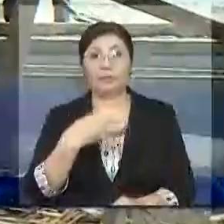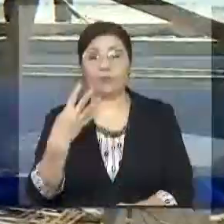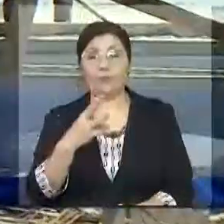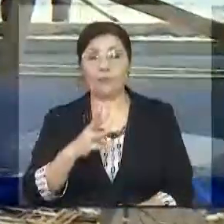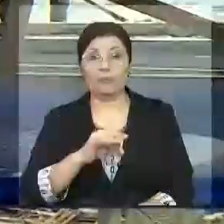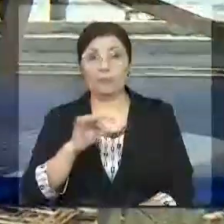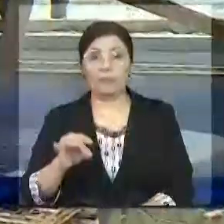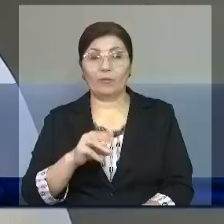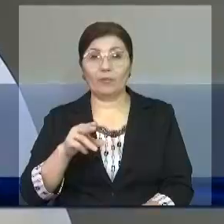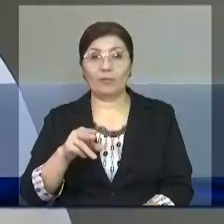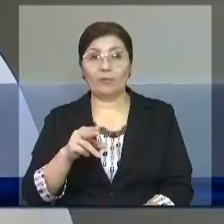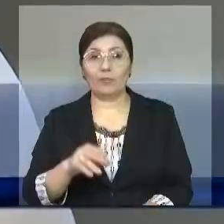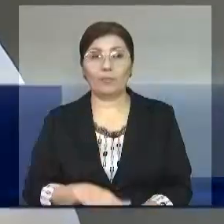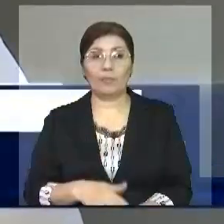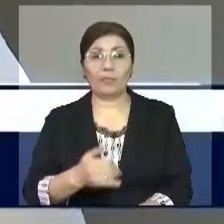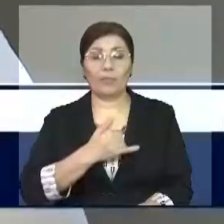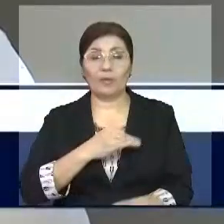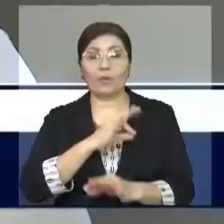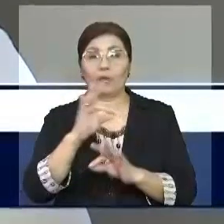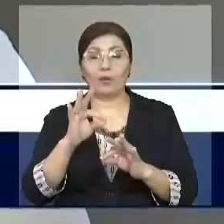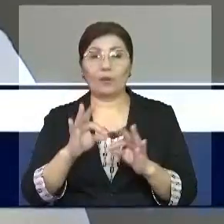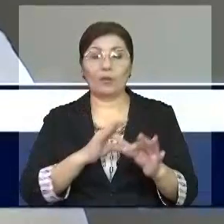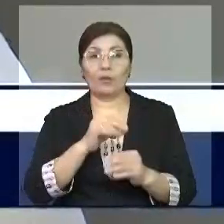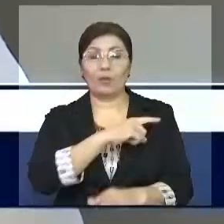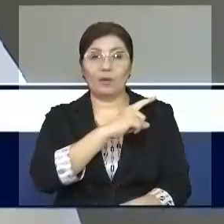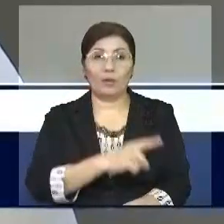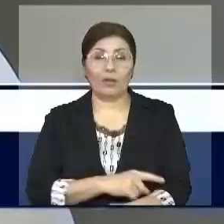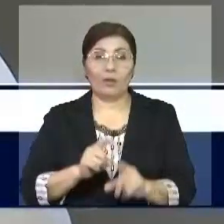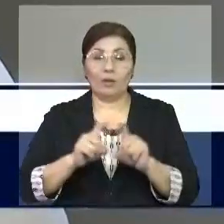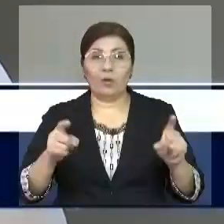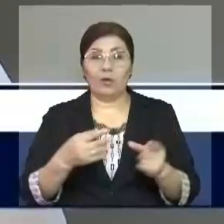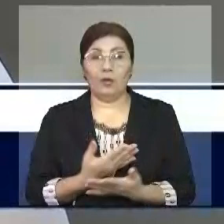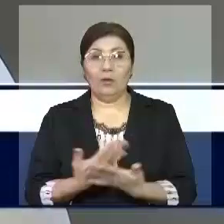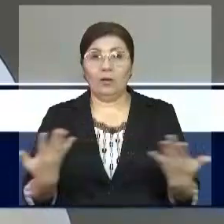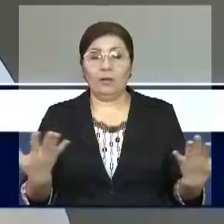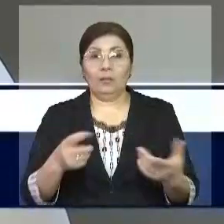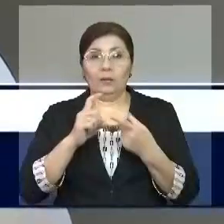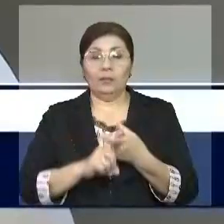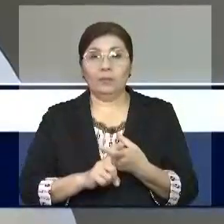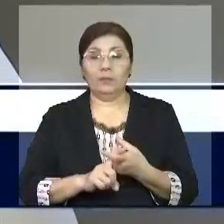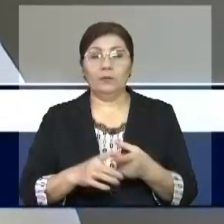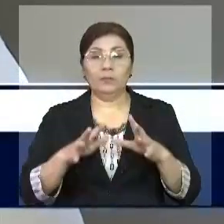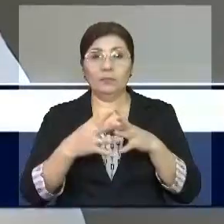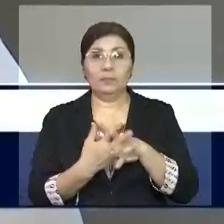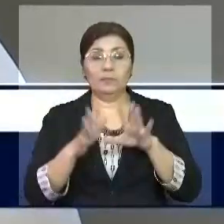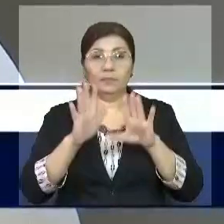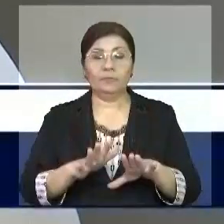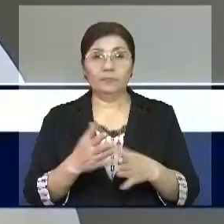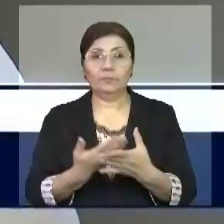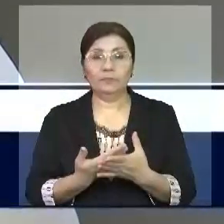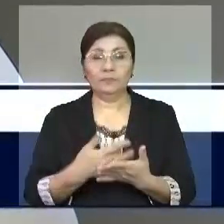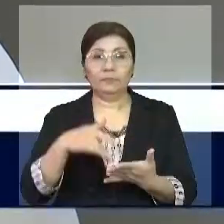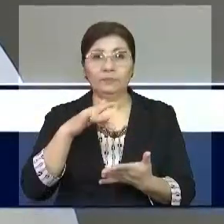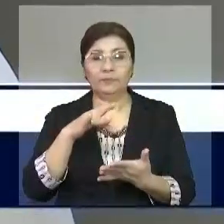миллиарда тенге. У нас проектная мощность школ, она разная в зависимости от сельской местности, городского